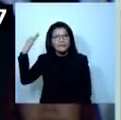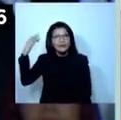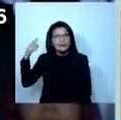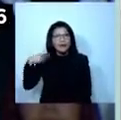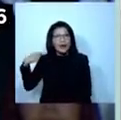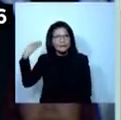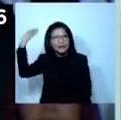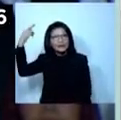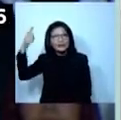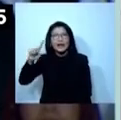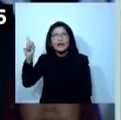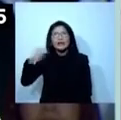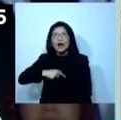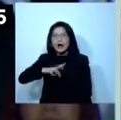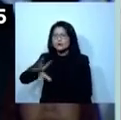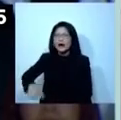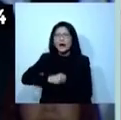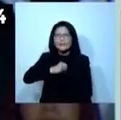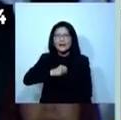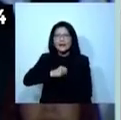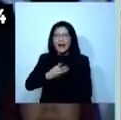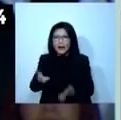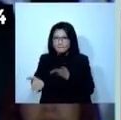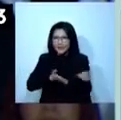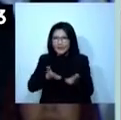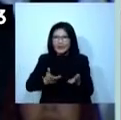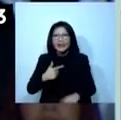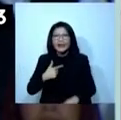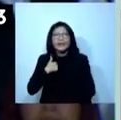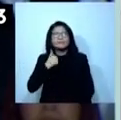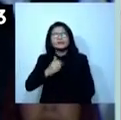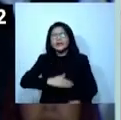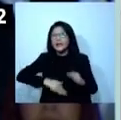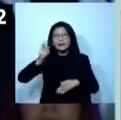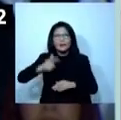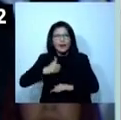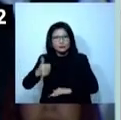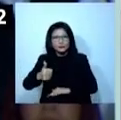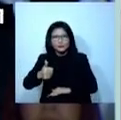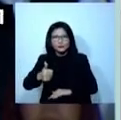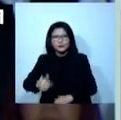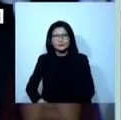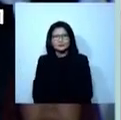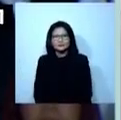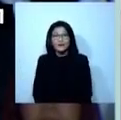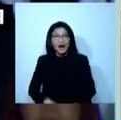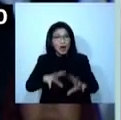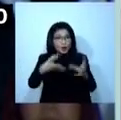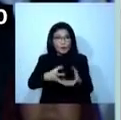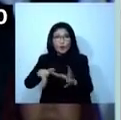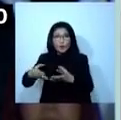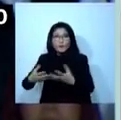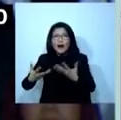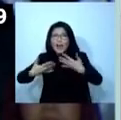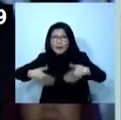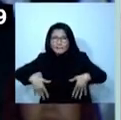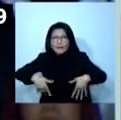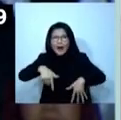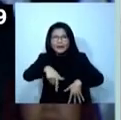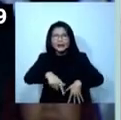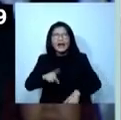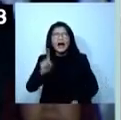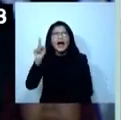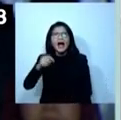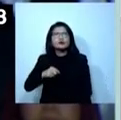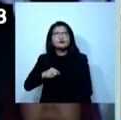memang straight to the point itu jadi penting dalam debat itu. Kita tidak terbawa arus atau irama